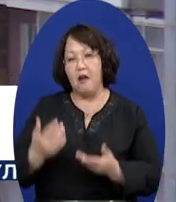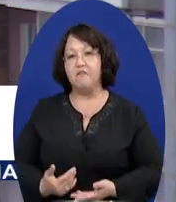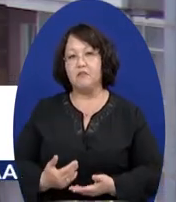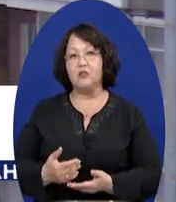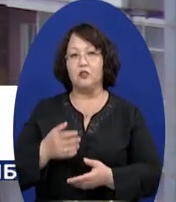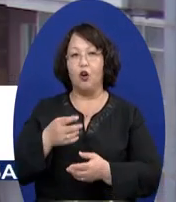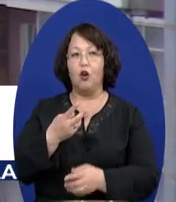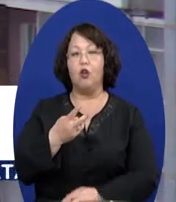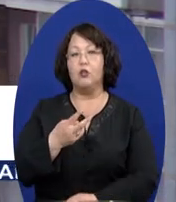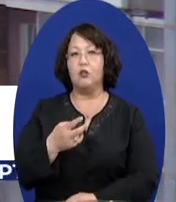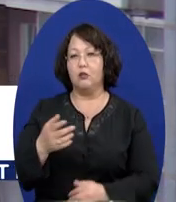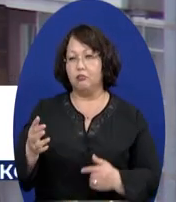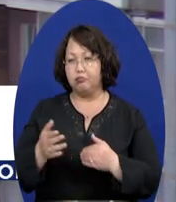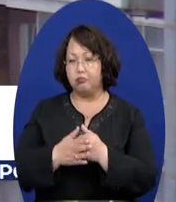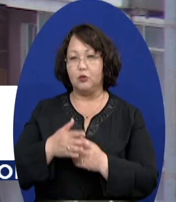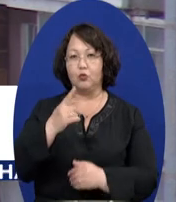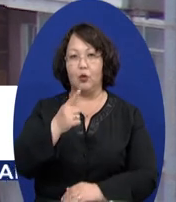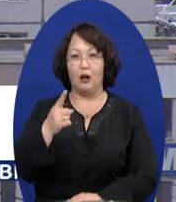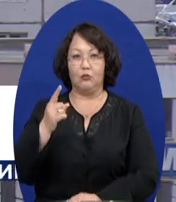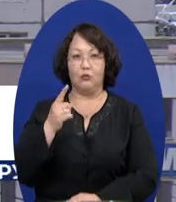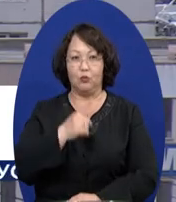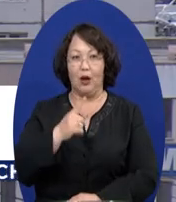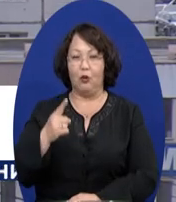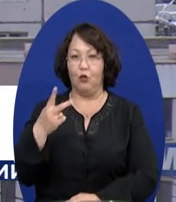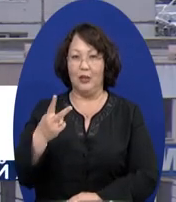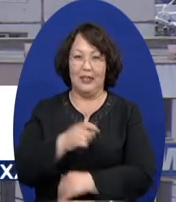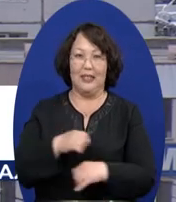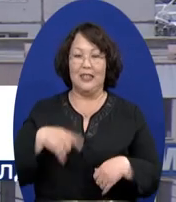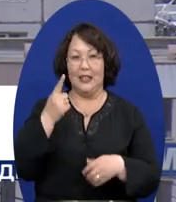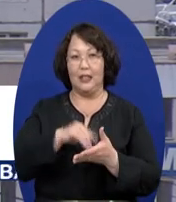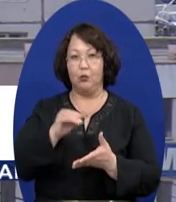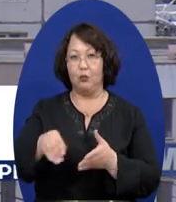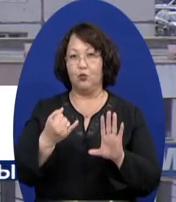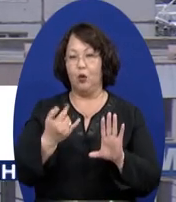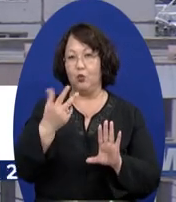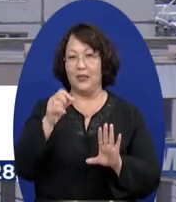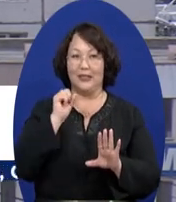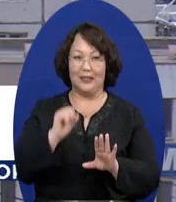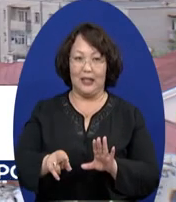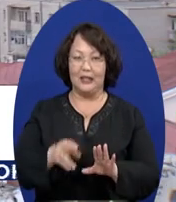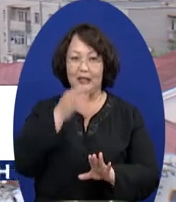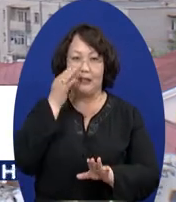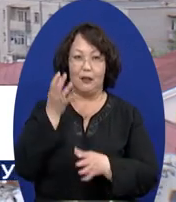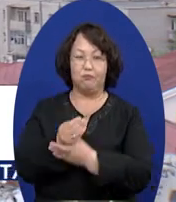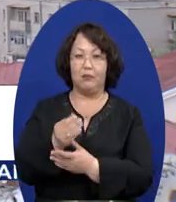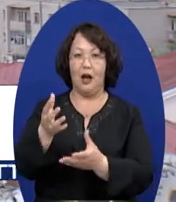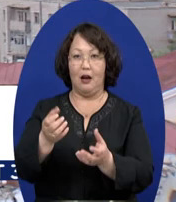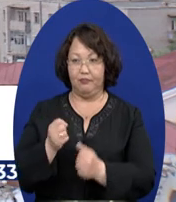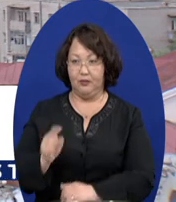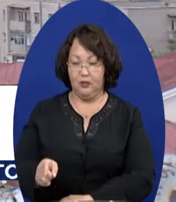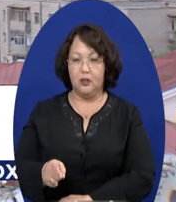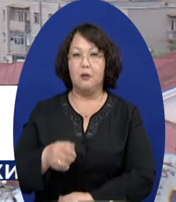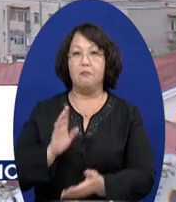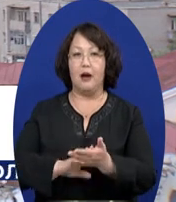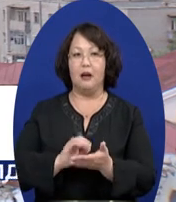оны 11-р сар хүртэл нийт 112 иргэнээс 1 тэрбум 630 гаруй сая төгрөг залилжээ. Баримт